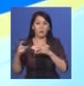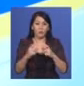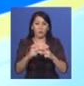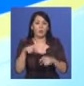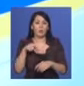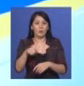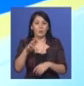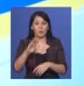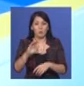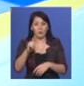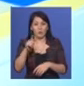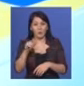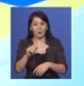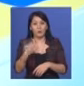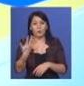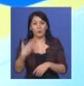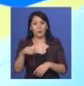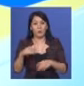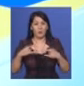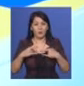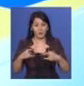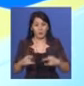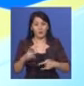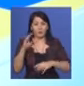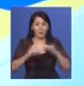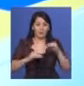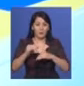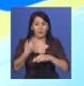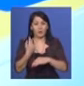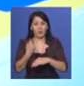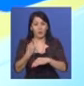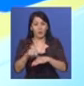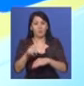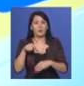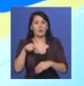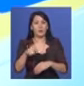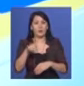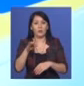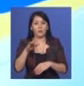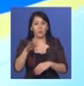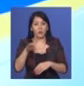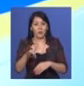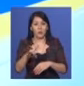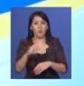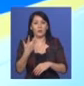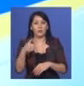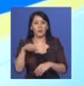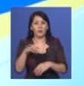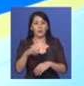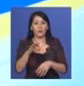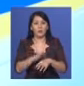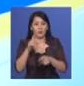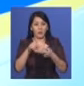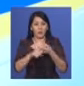жедел жәрдем көлігі, 1000 оттегі концентраты, 50 өкпені жасанды желдету аппараты, 1000 импульсті оксиметр және 3000